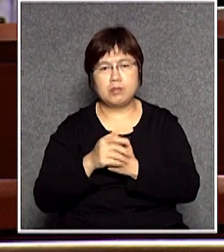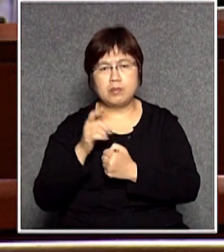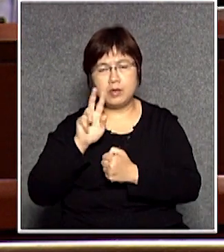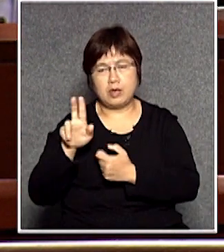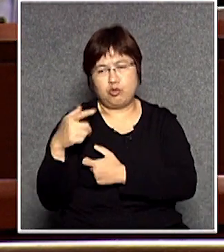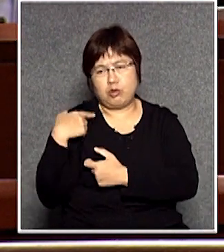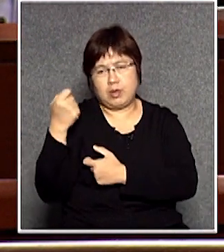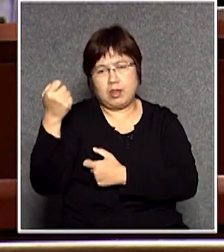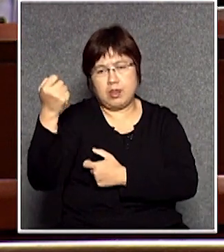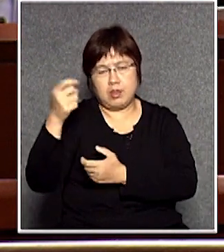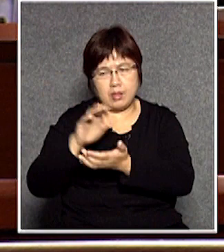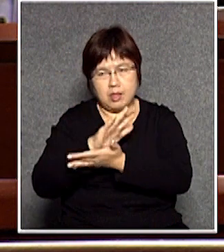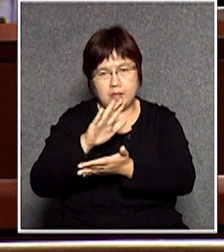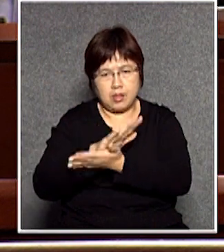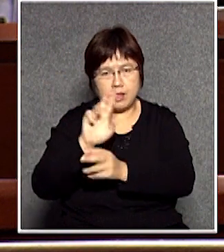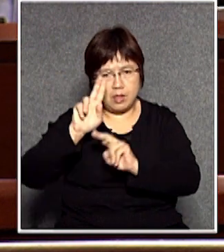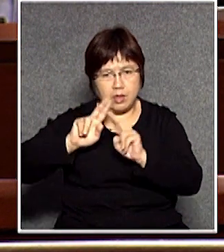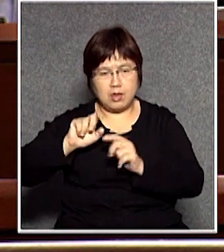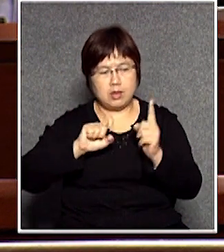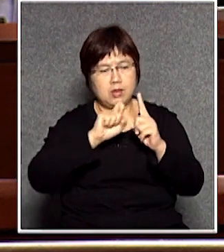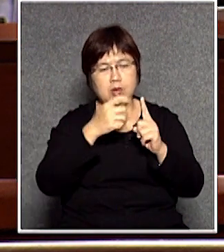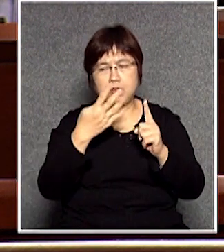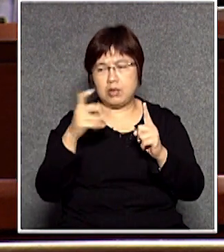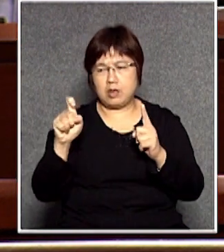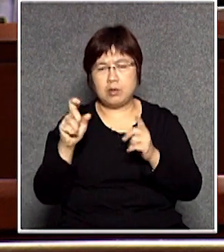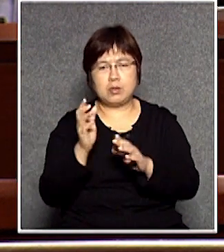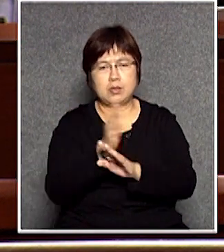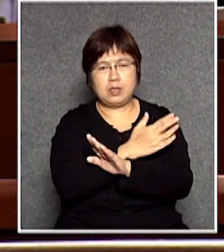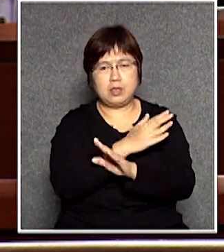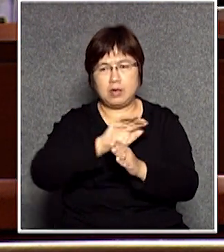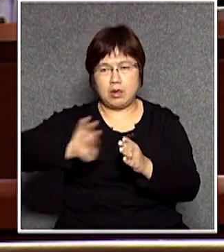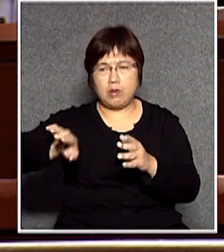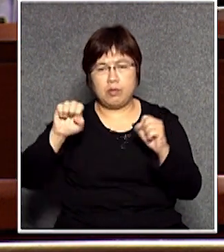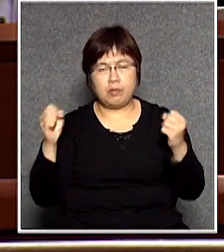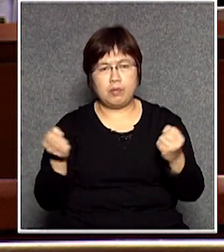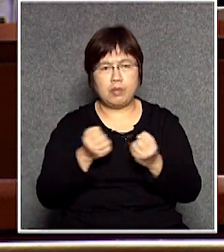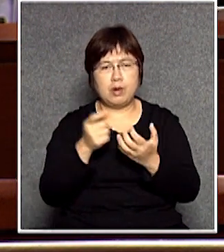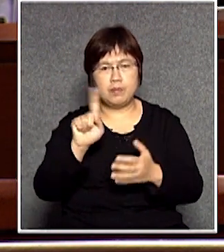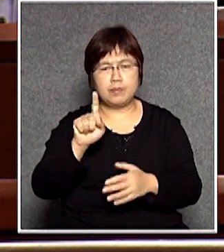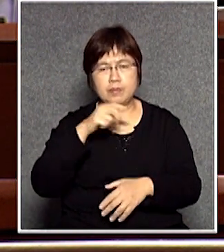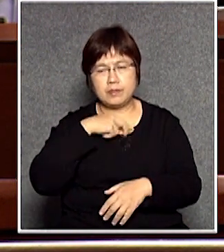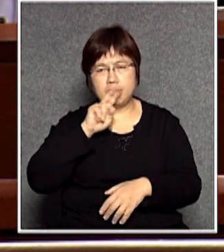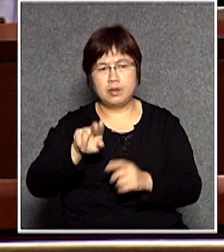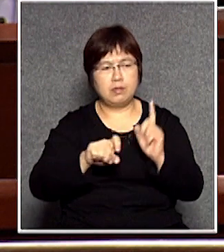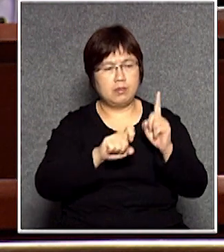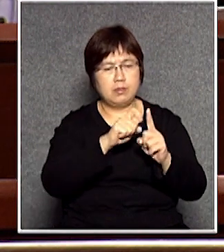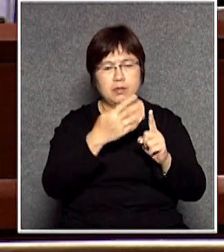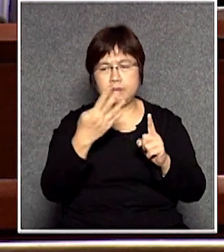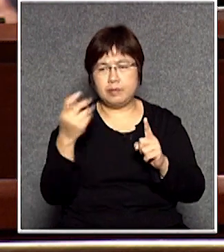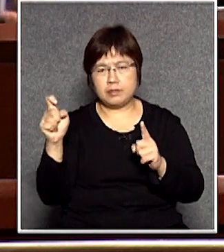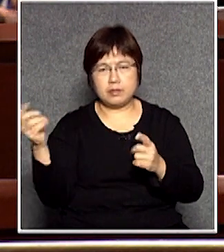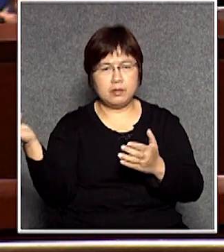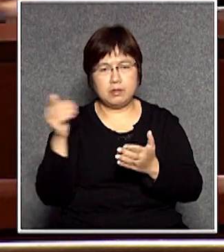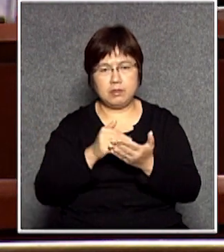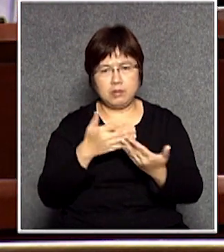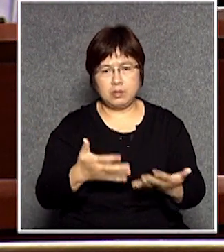史，一定要看49年前後是發生了什麼事，一定要看由49年到現在的幾場